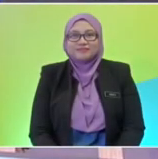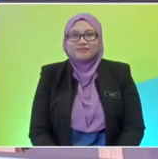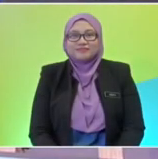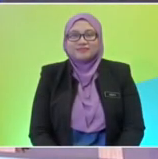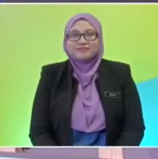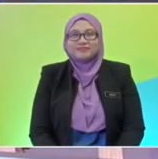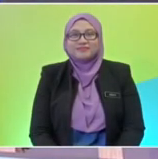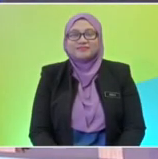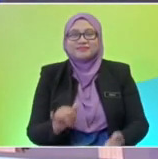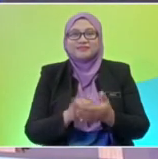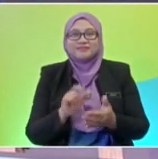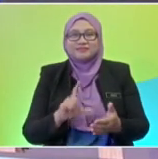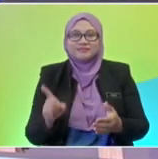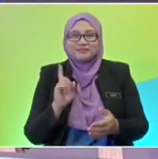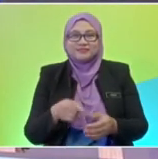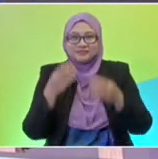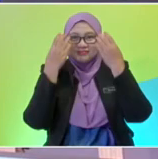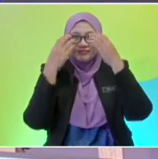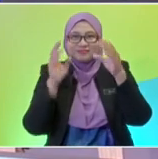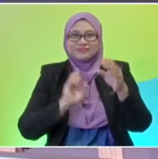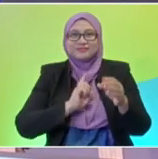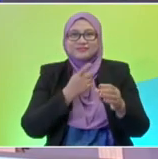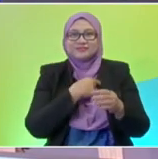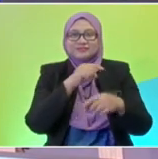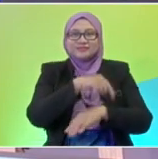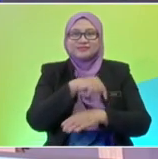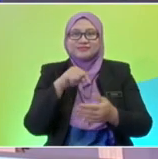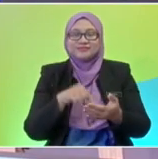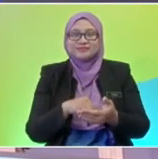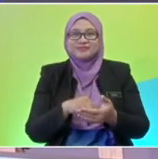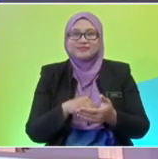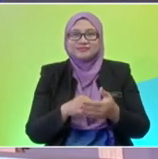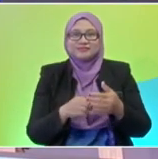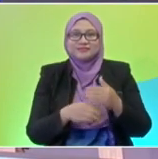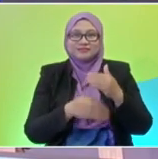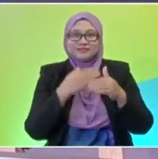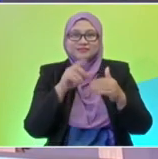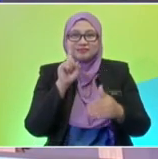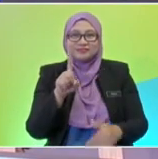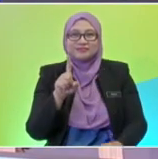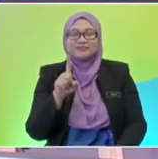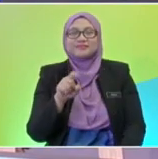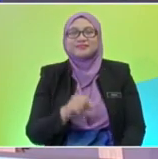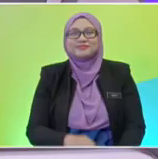baik itulah dia profil guru yang akan menemani Irfan hari ini dalam surat tahap 1 kita persilahkan